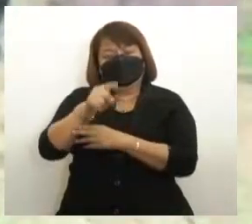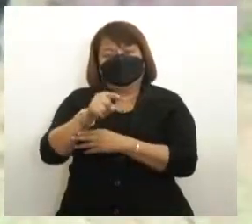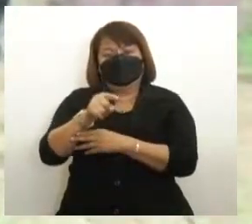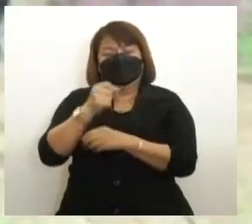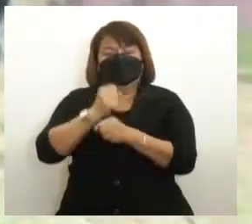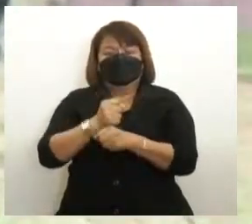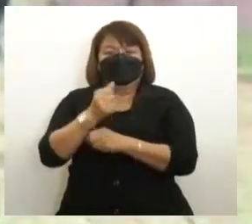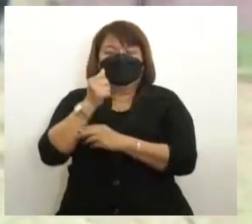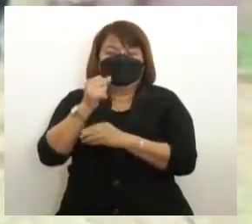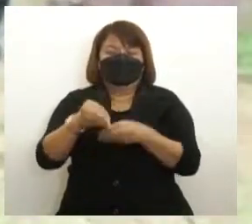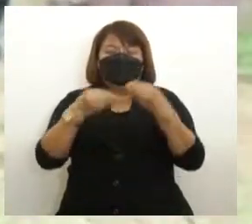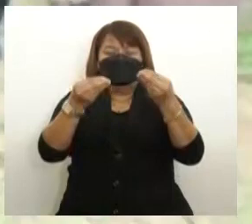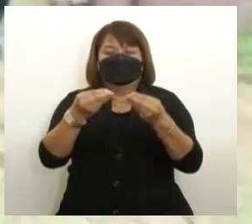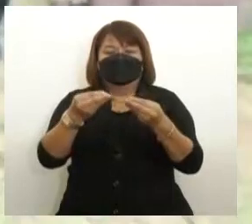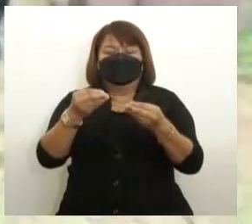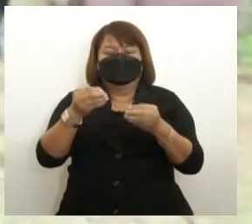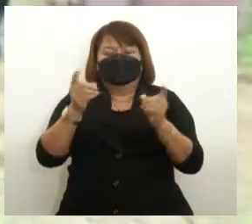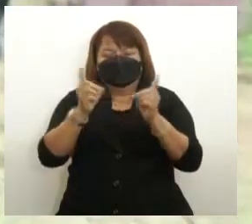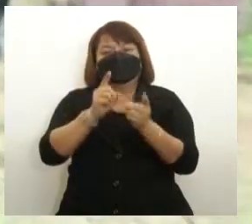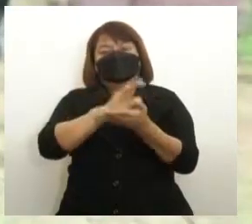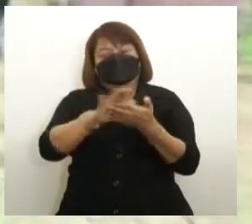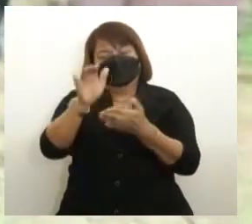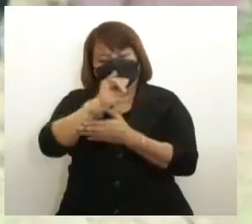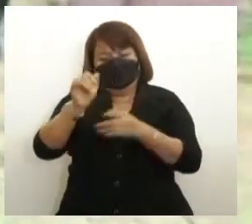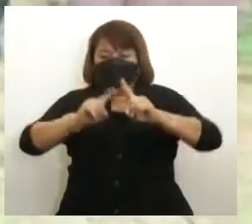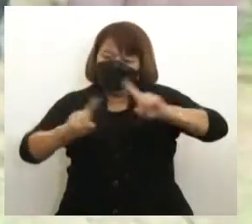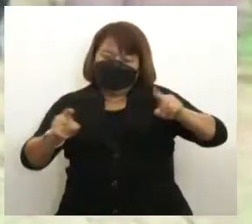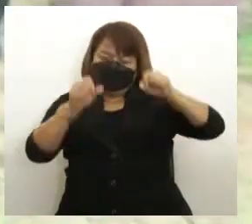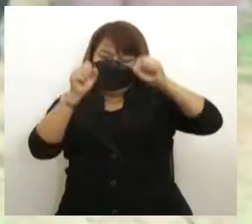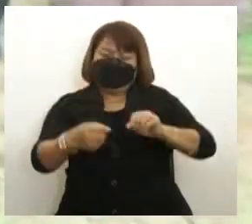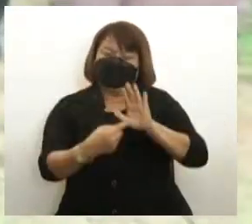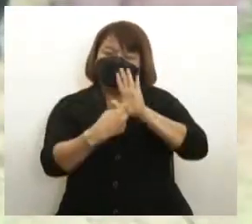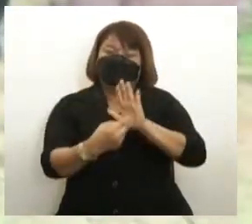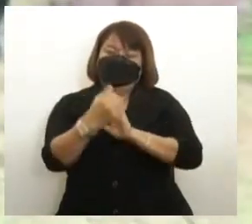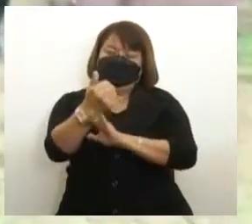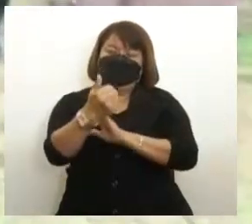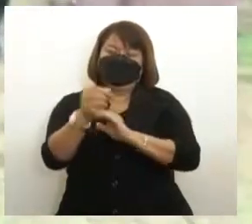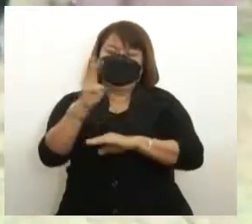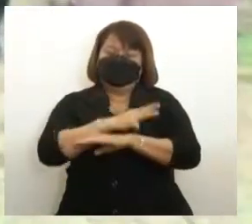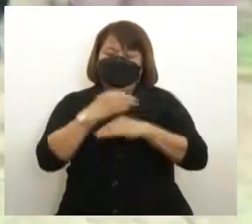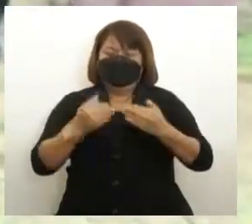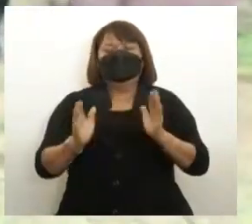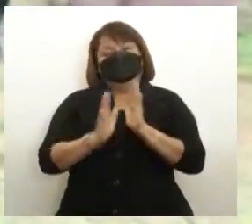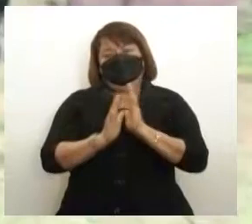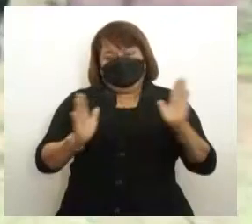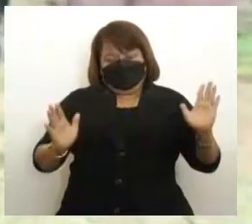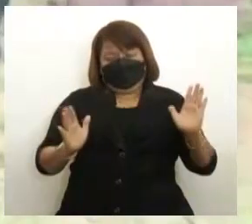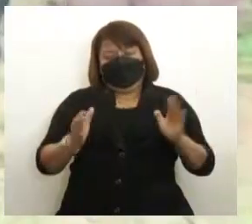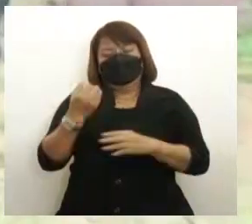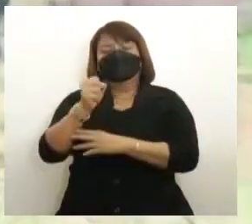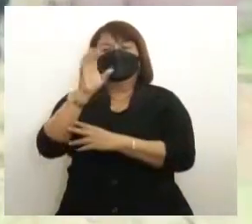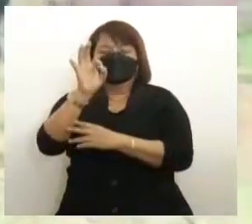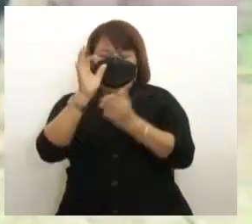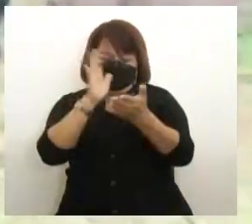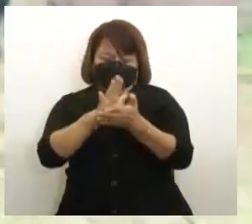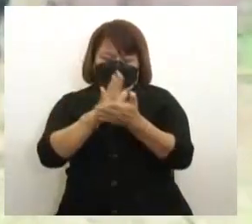ำได้คือว่ายังไม่สำเร็จหรอกแต่ว่านำร่องได้แล้วก็มีเครือข่ายวันนี้ต้องขอบคุณท่านผู้อำนวยการตั้ง19โรงเรียนนะครับมา